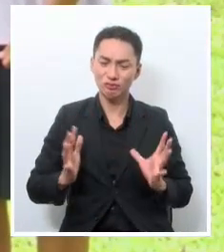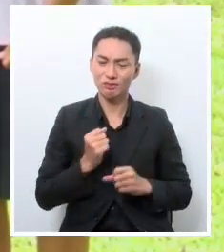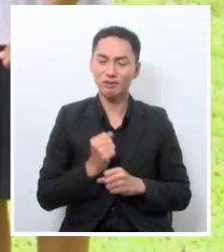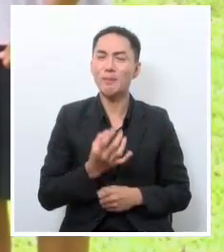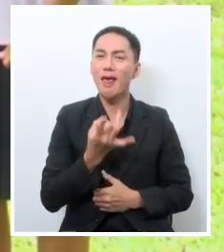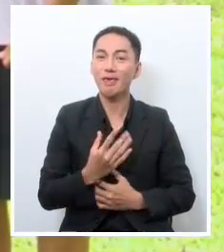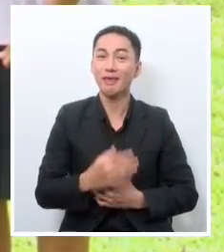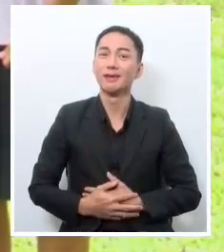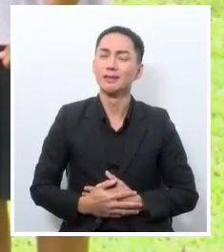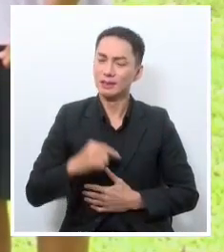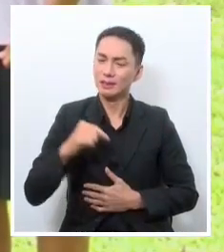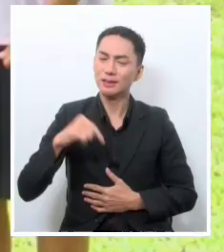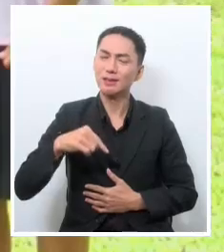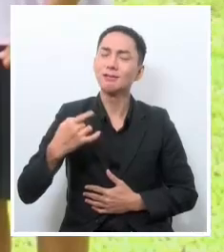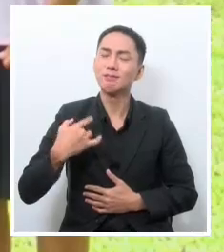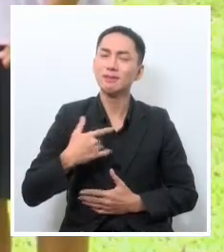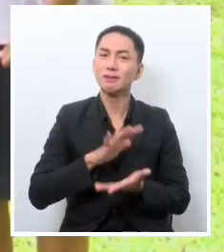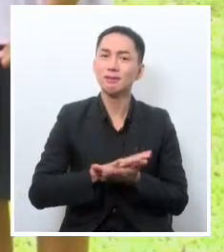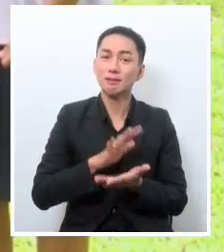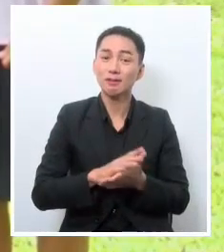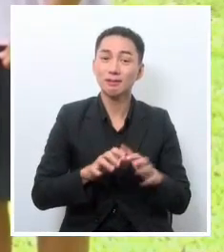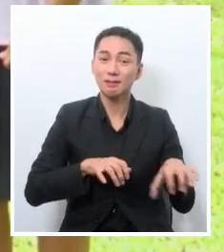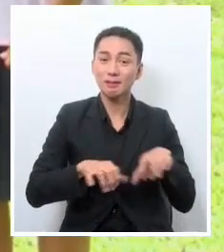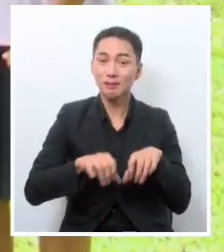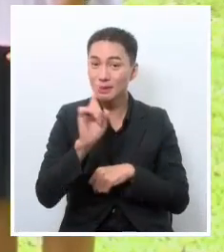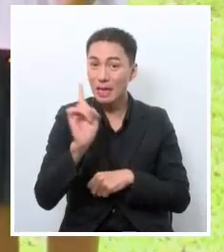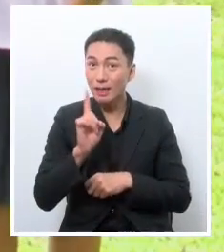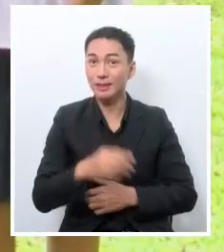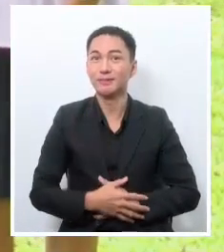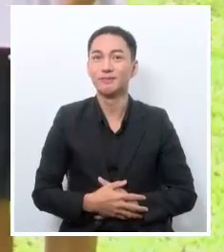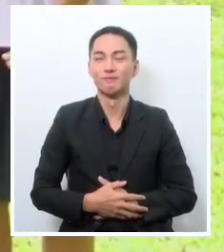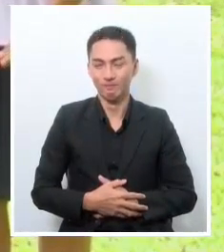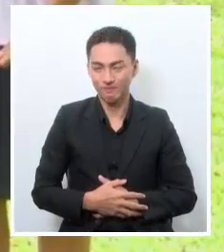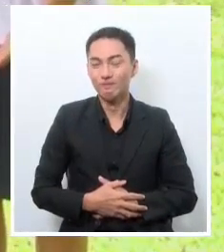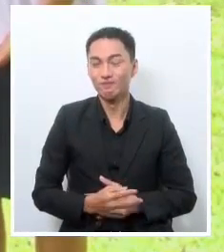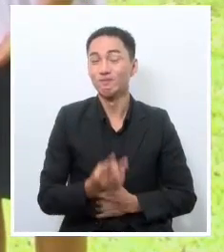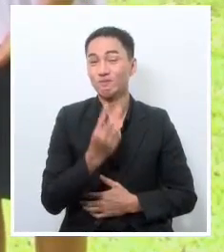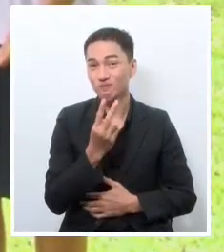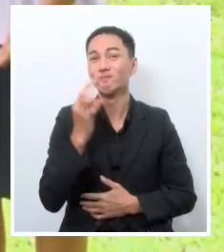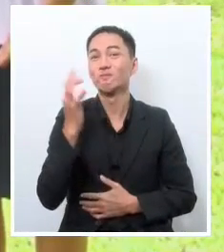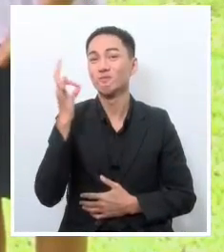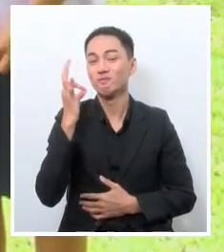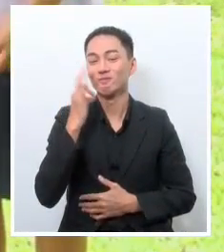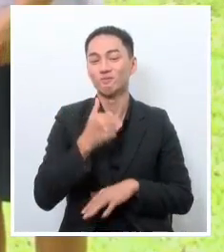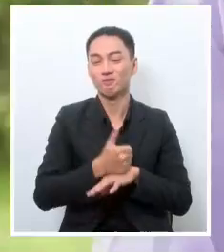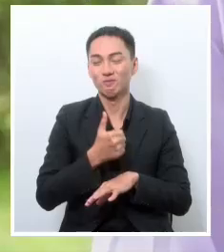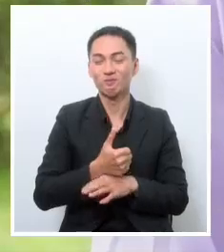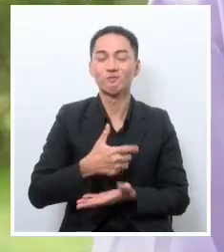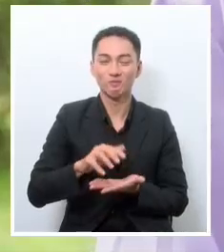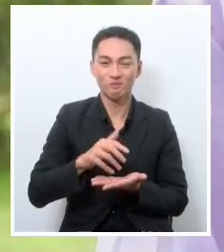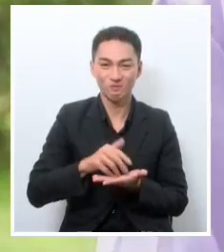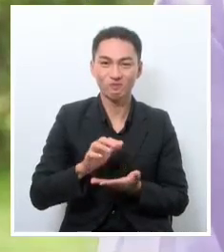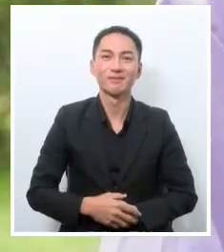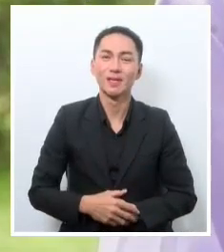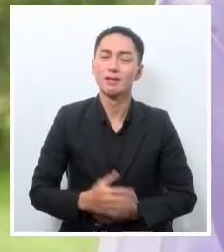นี่มีการจัดการเรียนการสอนอย่างไรซึ่งเราจะได้มารับฟังจากทางท่านผู้อำนวยการโรงเรียนนะคะ